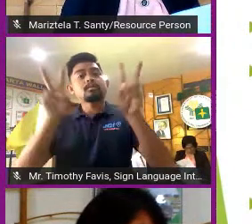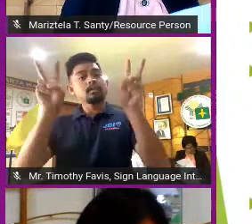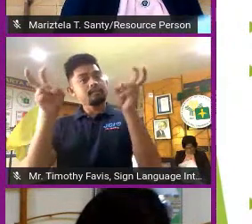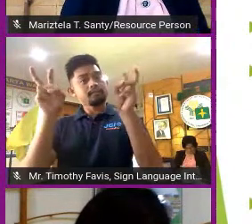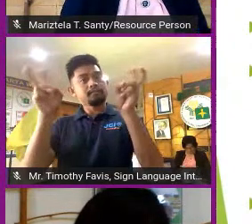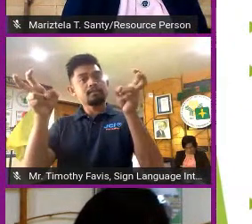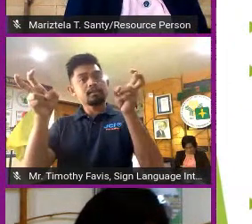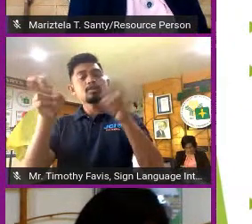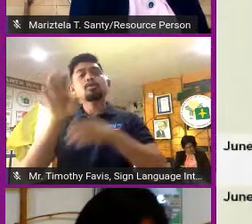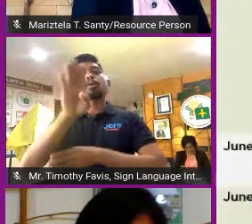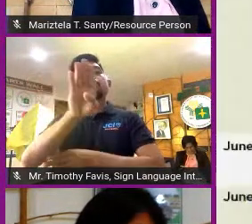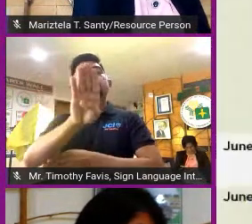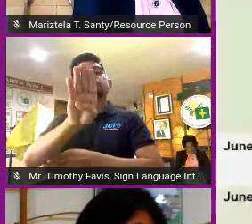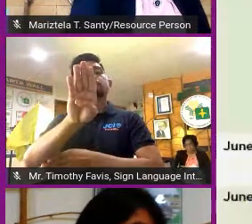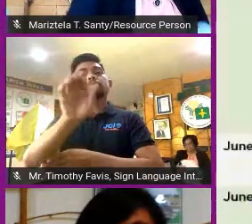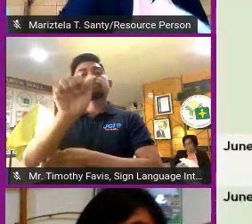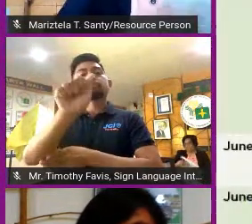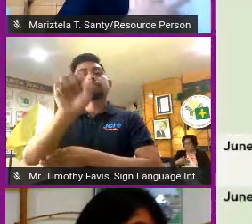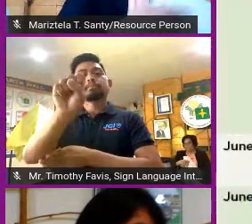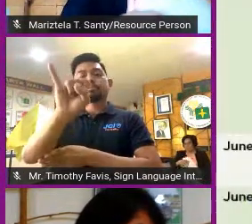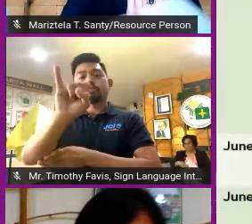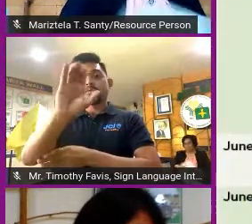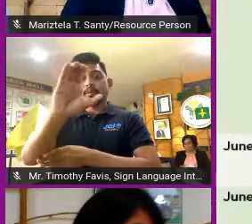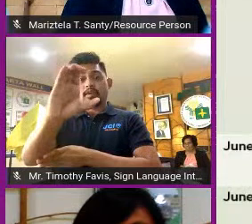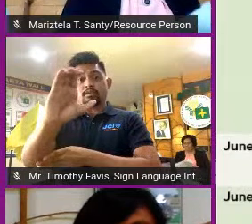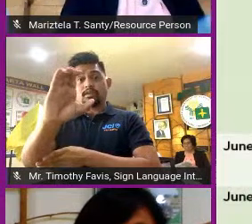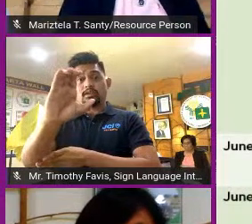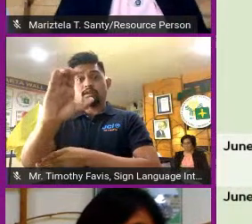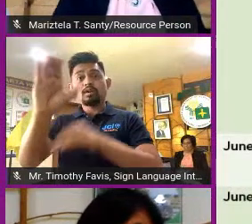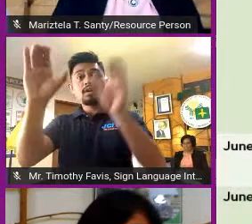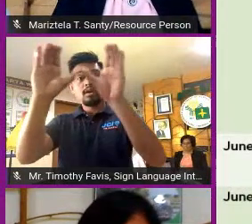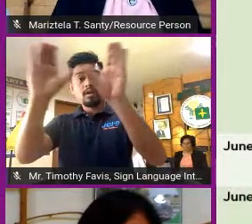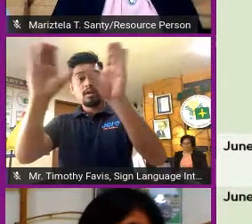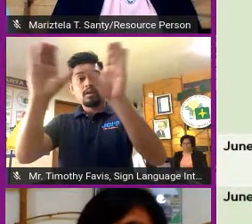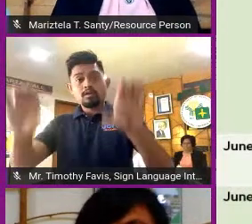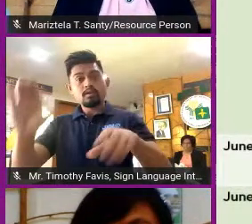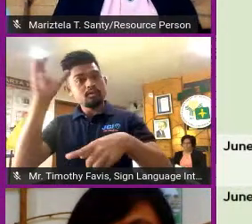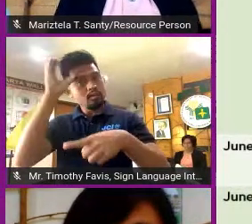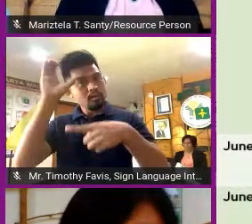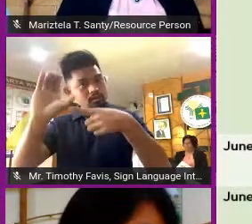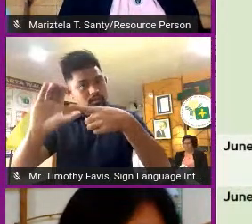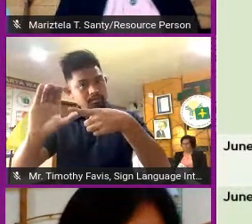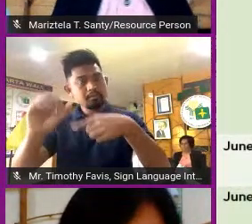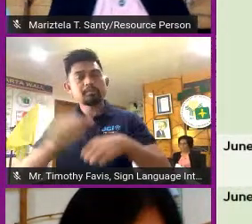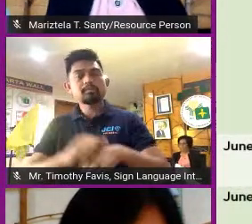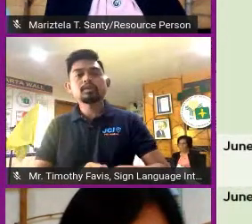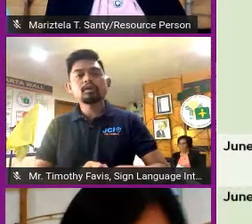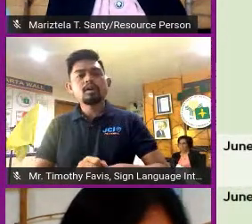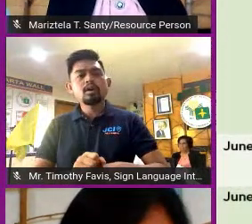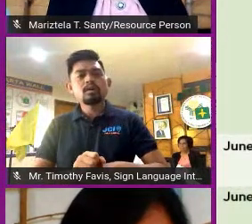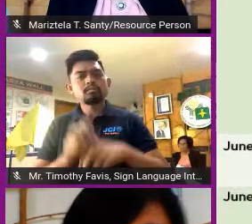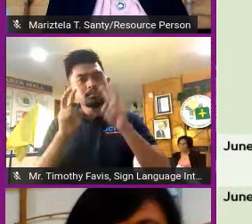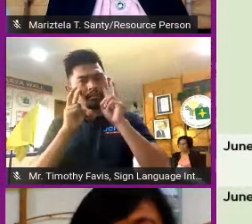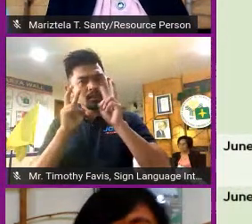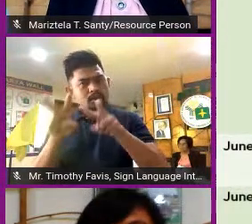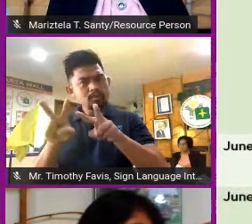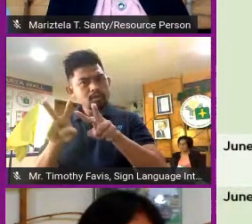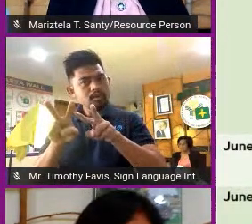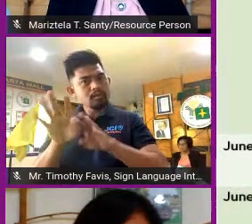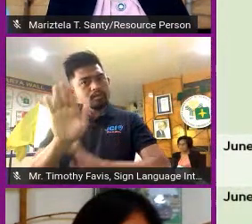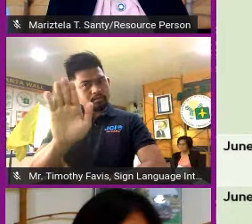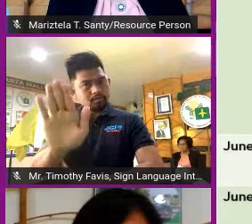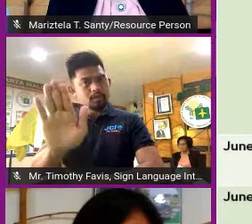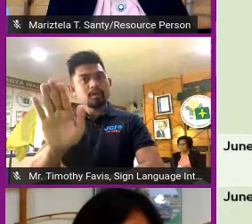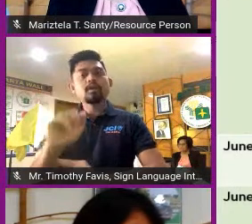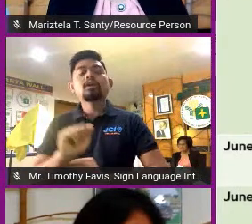basic concepts ng gender and development. Ano po? So, makikita nyo po sa monitor kung ano